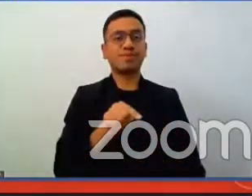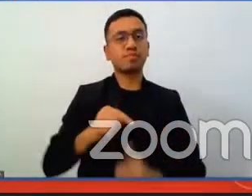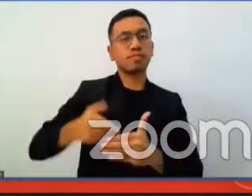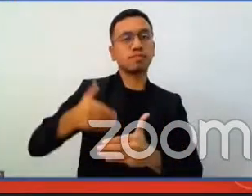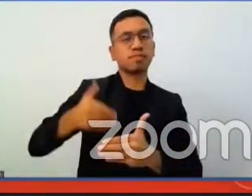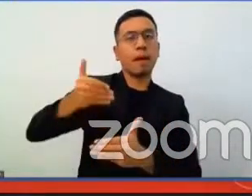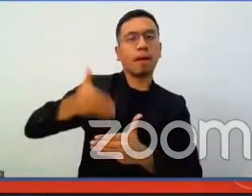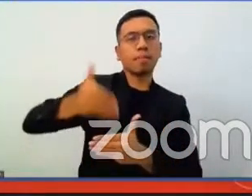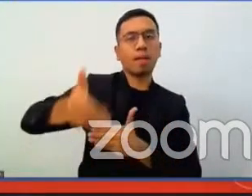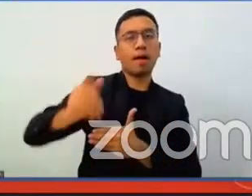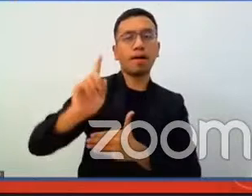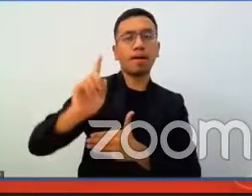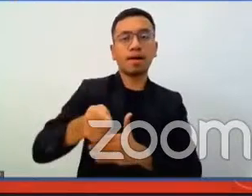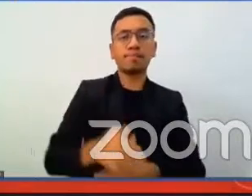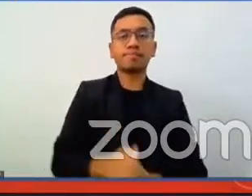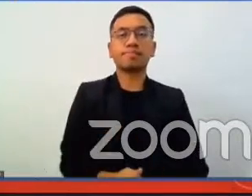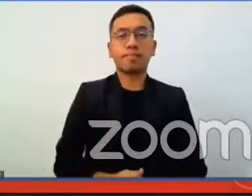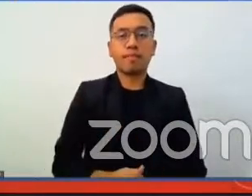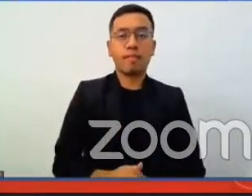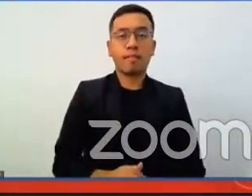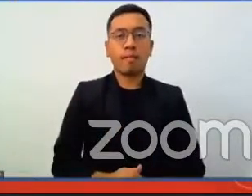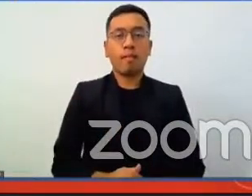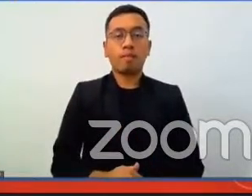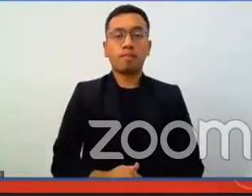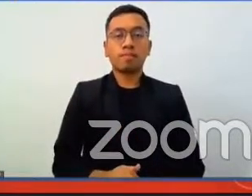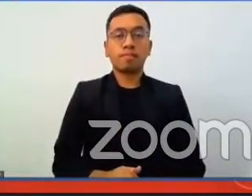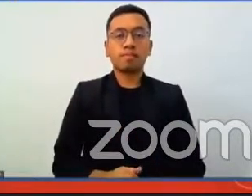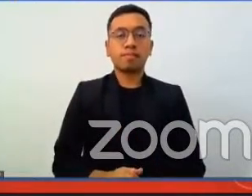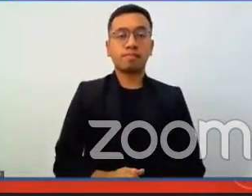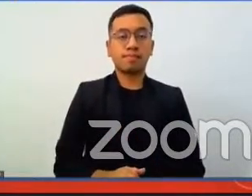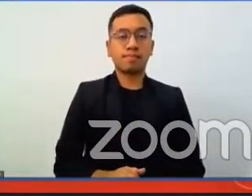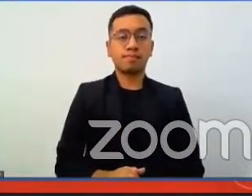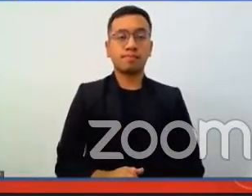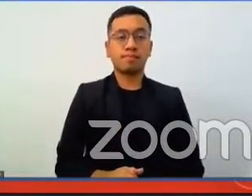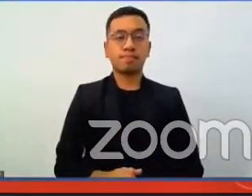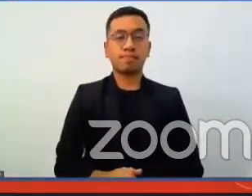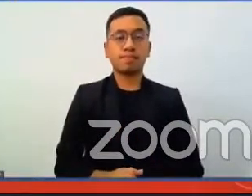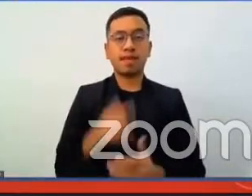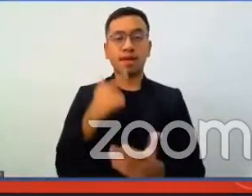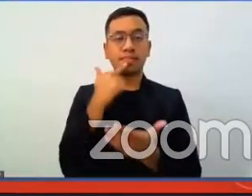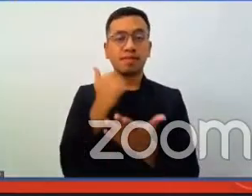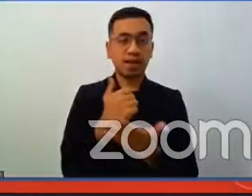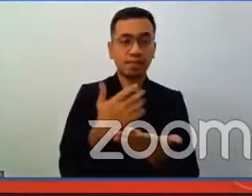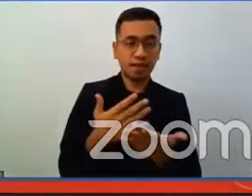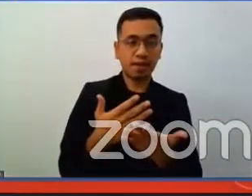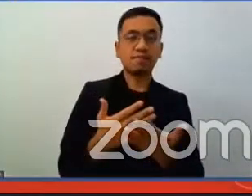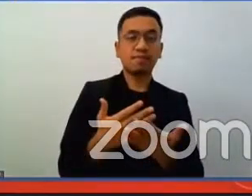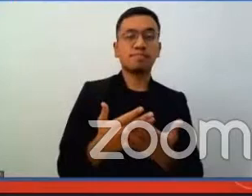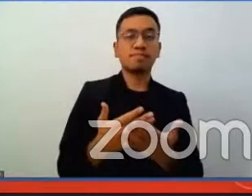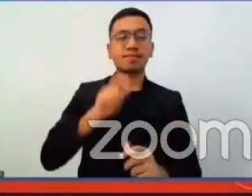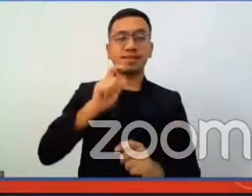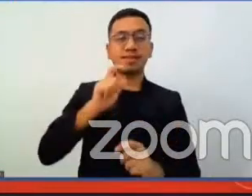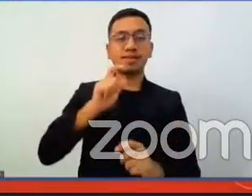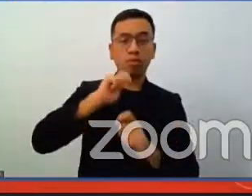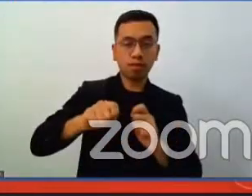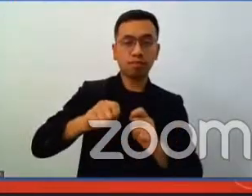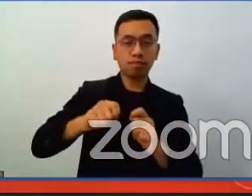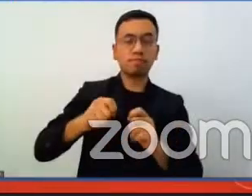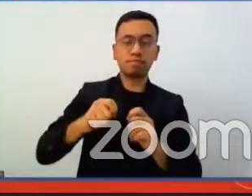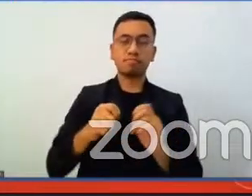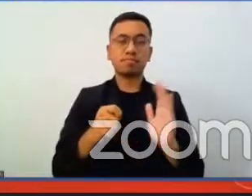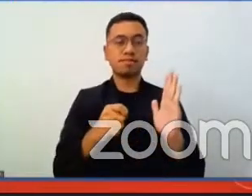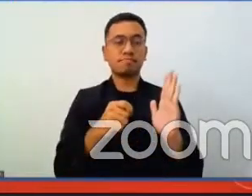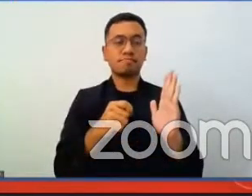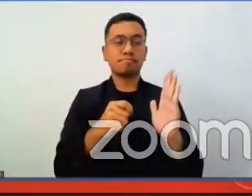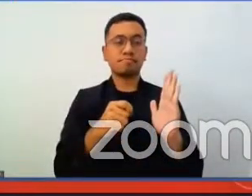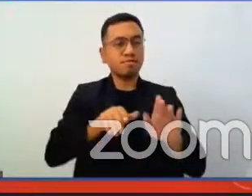agar prosesnya tadi sesuai dan bermanfaat buat siswa kita.